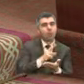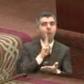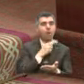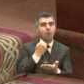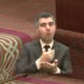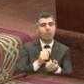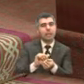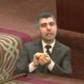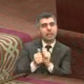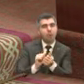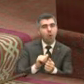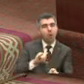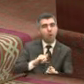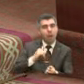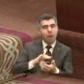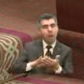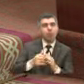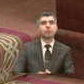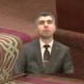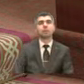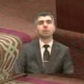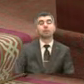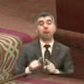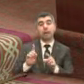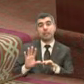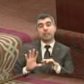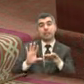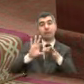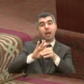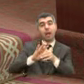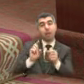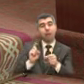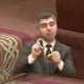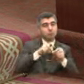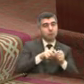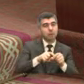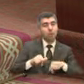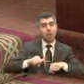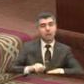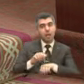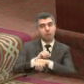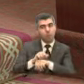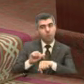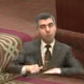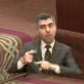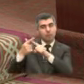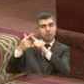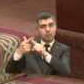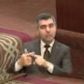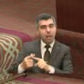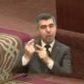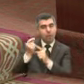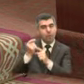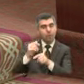الرياضة خصوصا للشباب والرياضة، هناك اتفاقيات شراكة مع كل من وزارة الداخلية ووزارة الاقتصاد والمالية